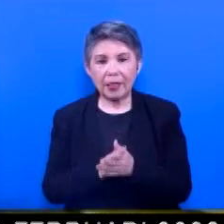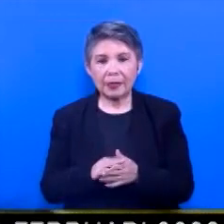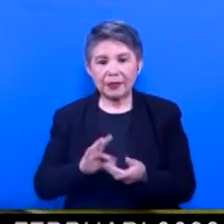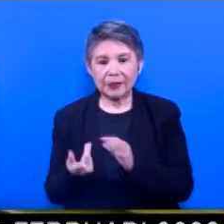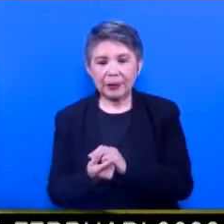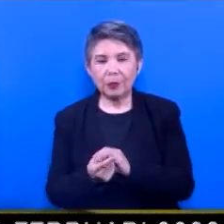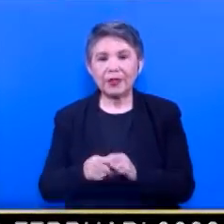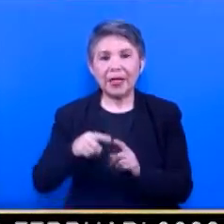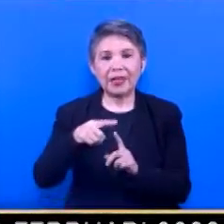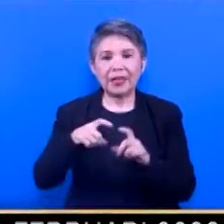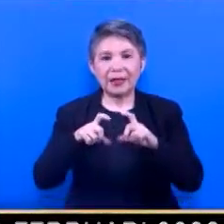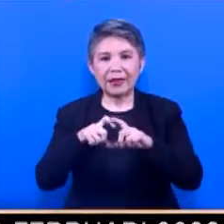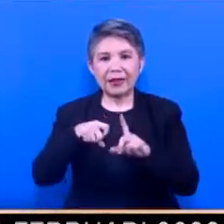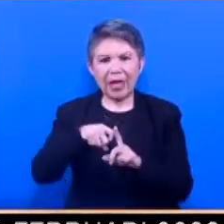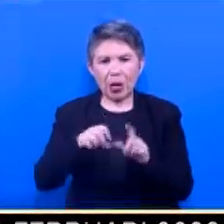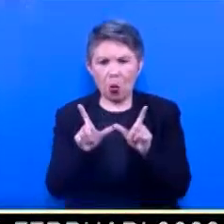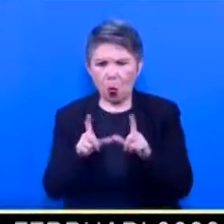takwa.